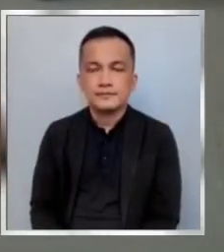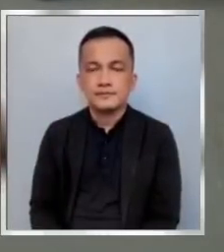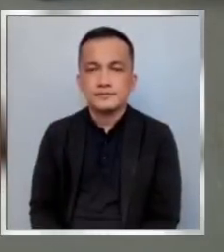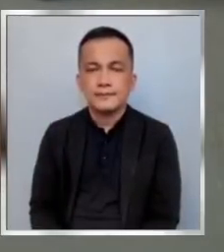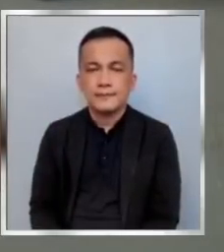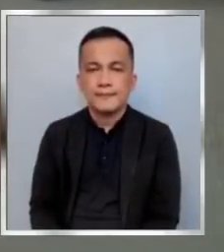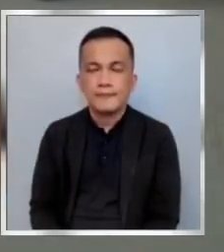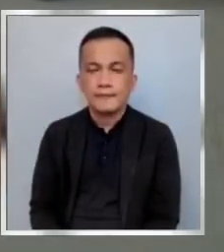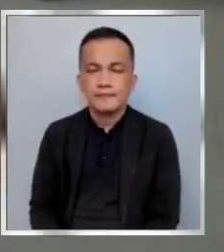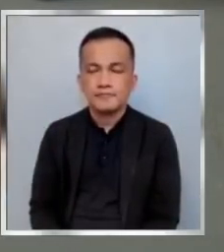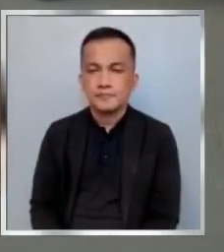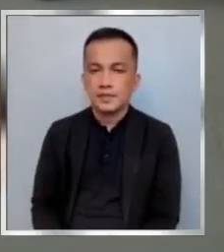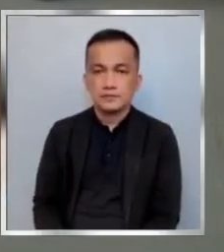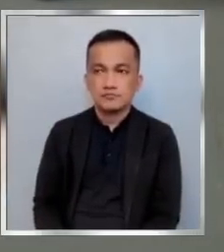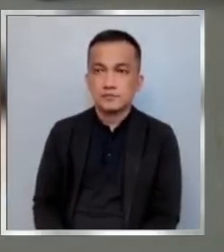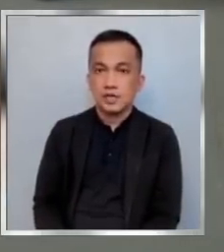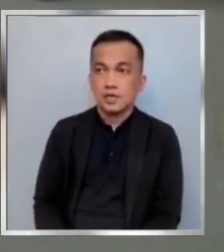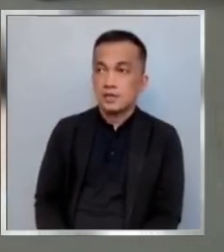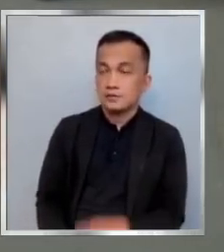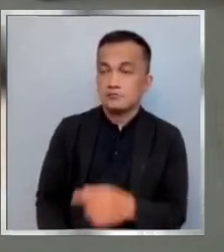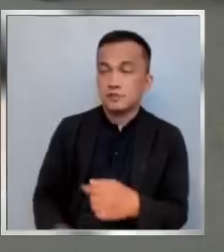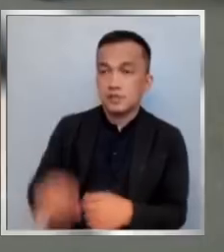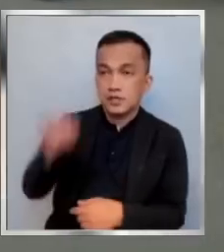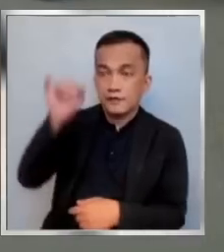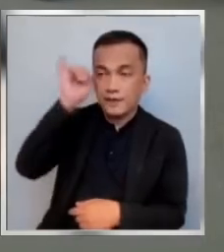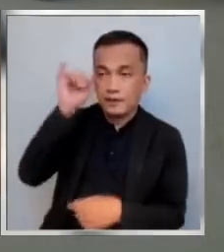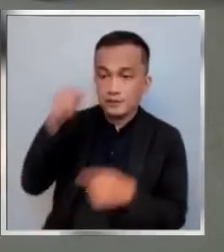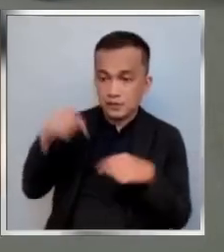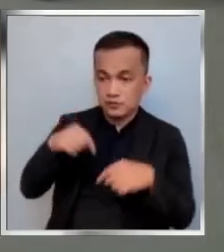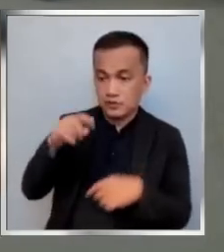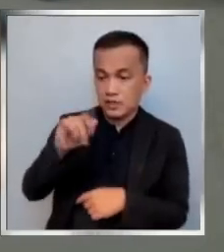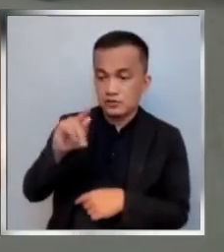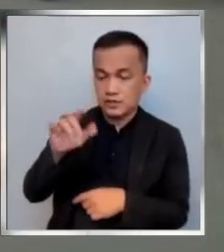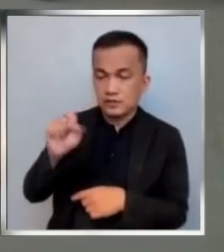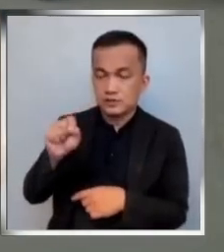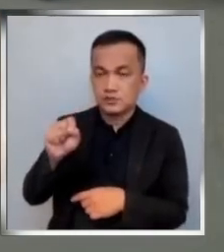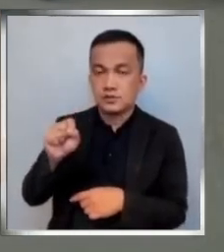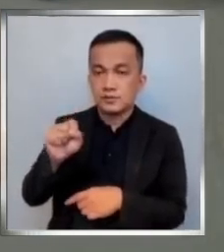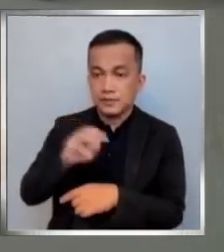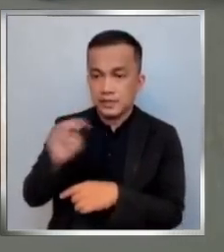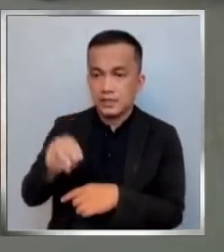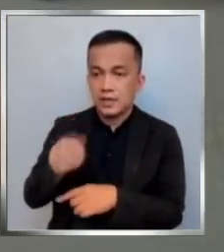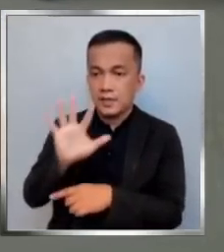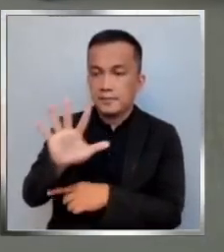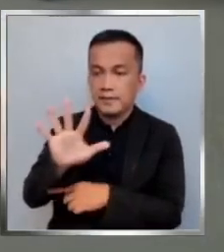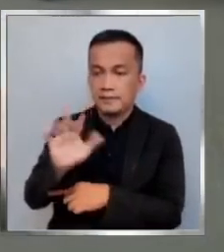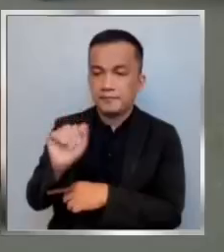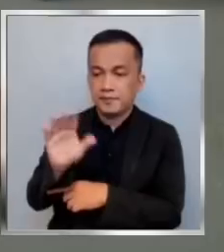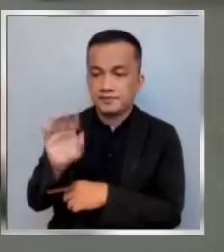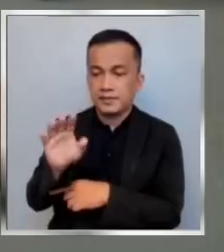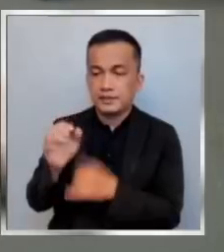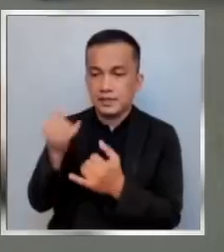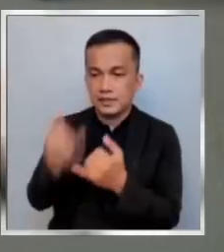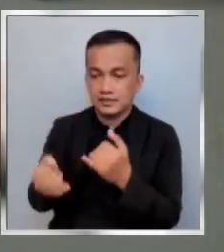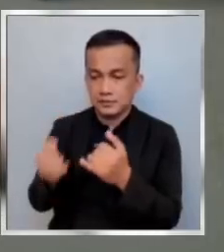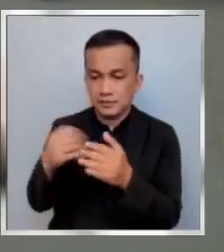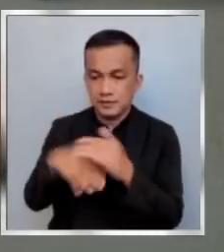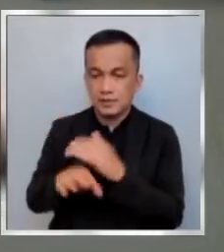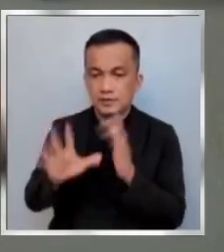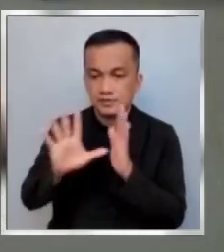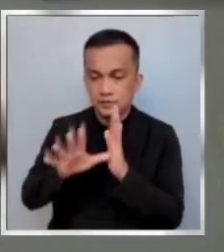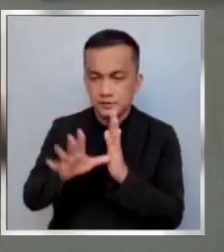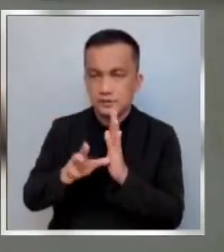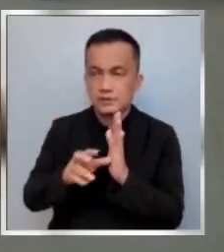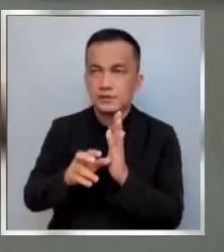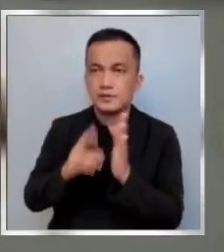Ivan, dito naman sa Aroseros, Manila, 5:15 PM pa ang huling pagpapapasok ng COMELEC ng mga registrants.